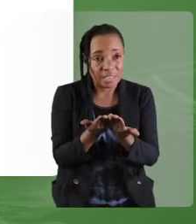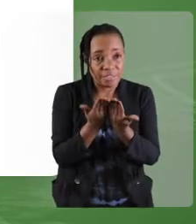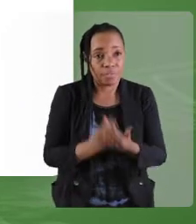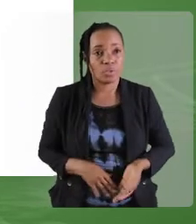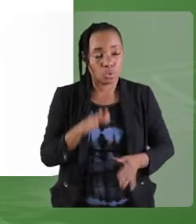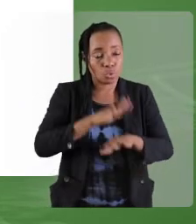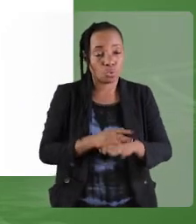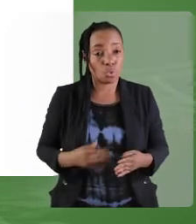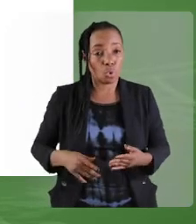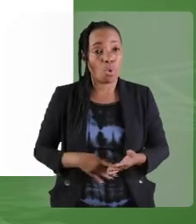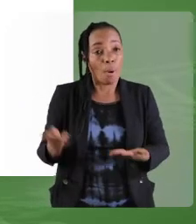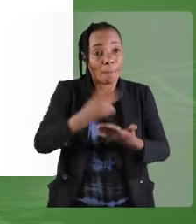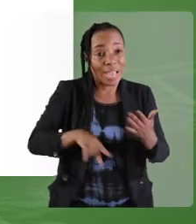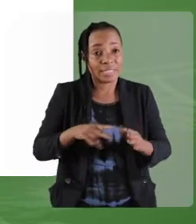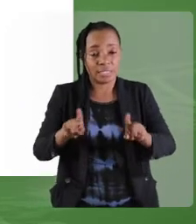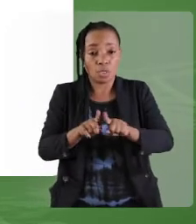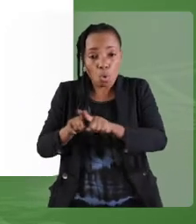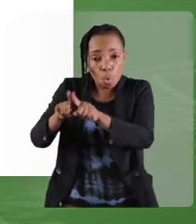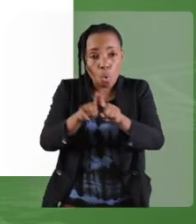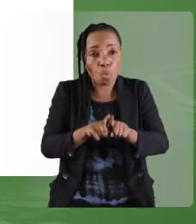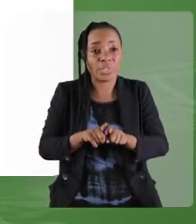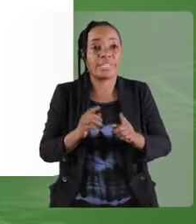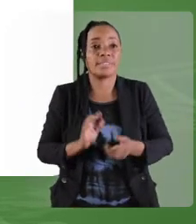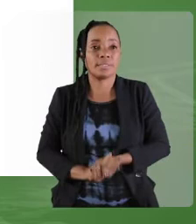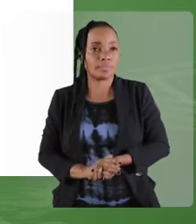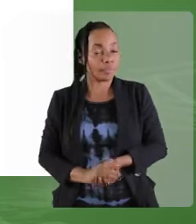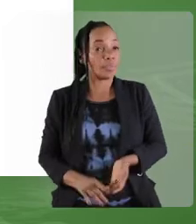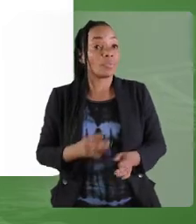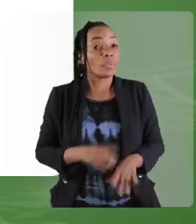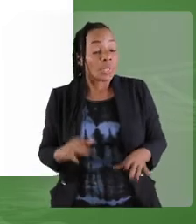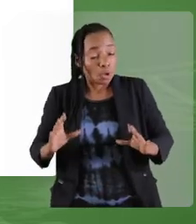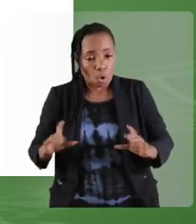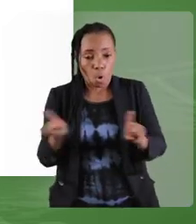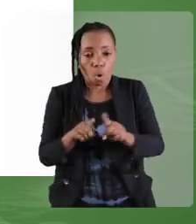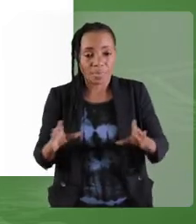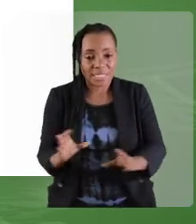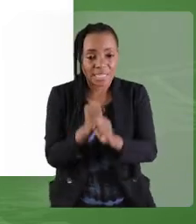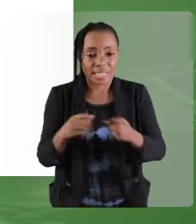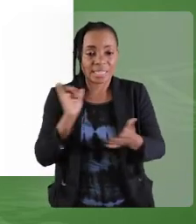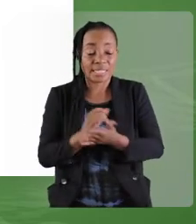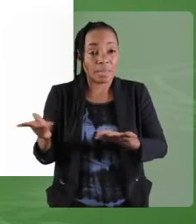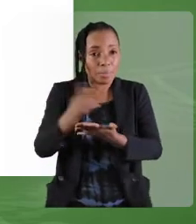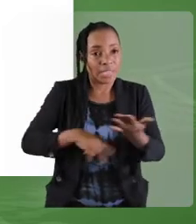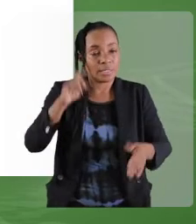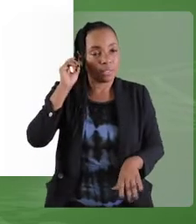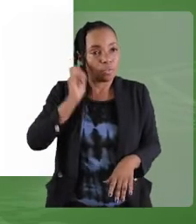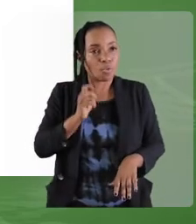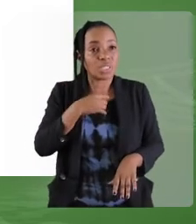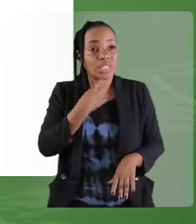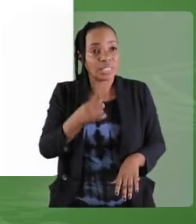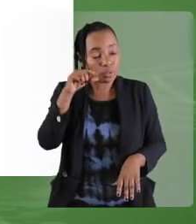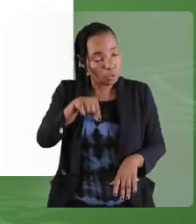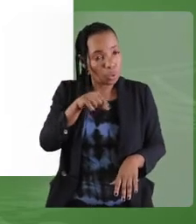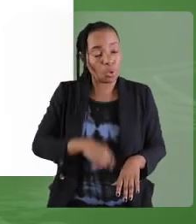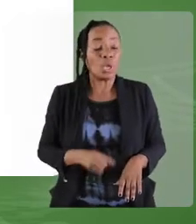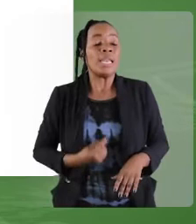cette première partie, nous pouvons retenir que pour ces différents auteurs et pour cette vision, admettons que les